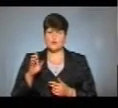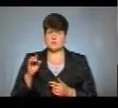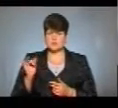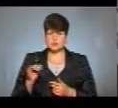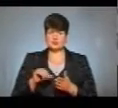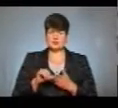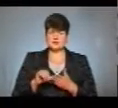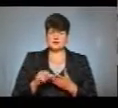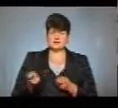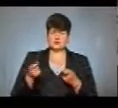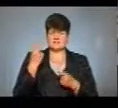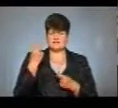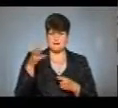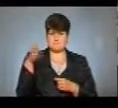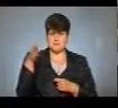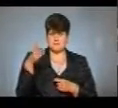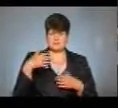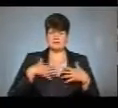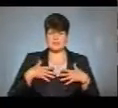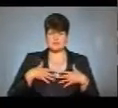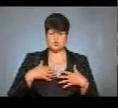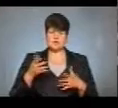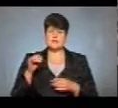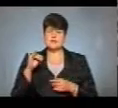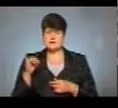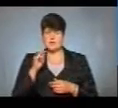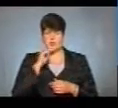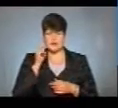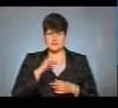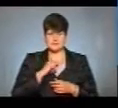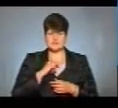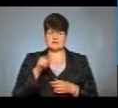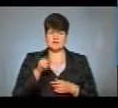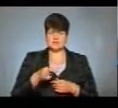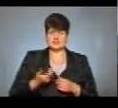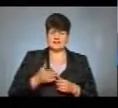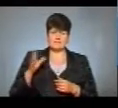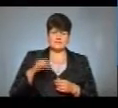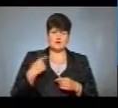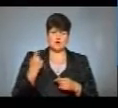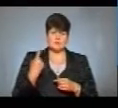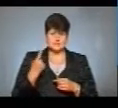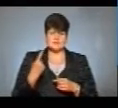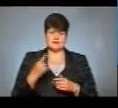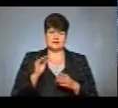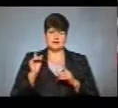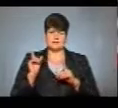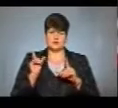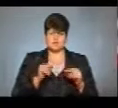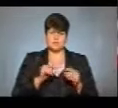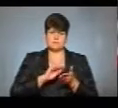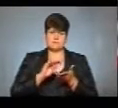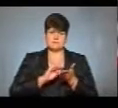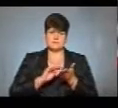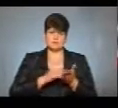акції везуть 2 прапори – кримсько-татарський та український. На них жителі усіх областей, через які байкери проїжджають, пишуть побажання.